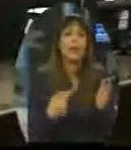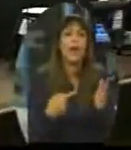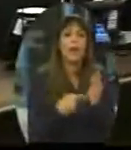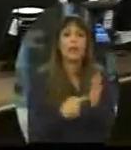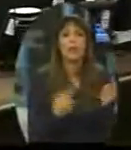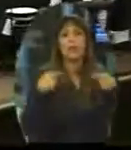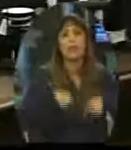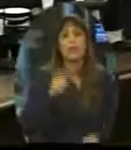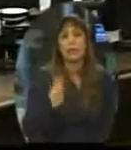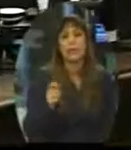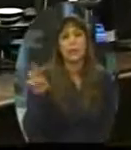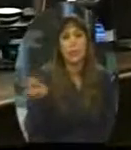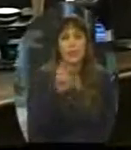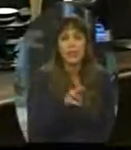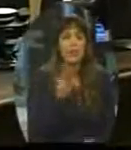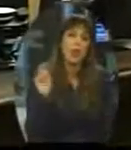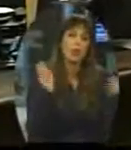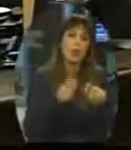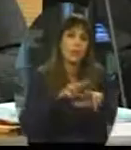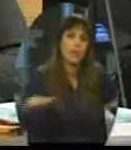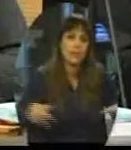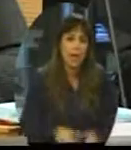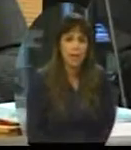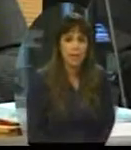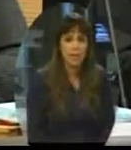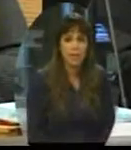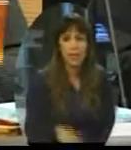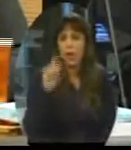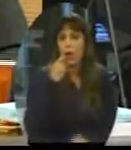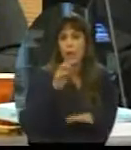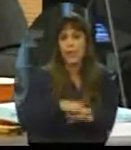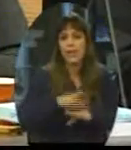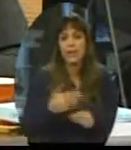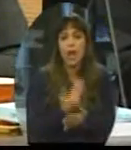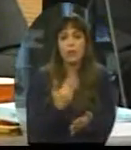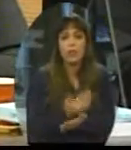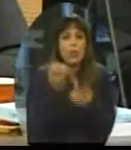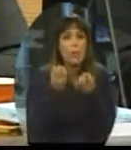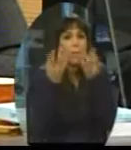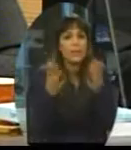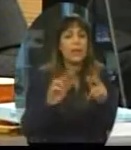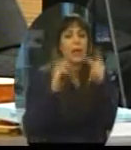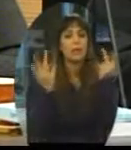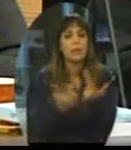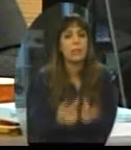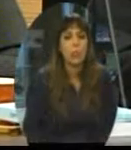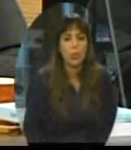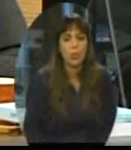רובי ריבלין עשוי לשנות את המצב. הקוד האתי החדש מהווה מסר לציבור.